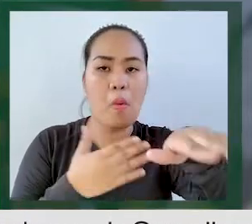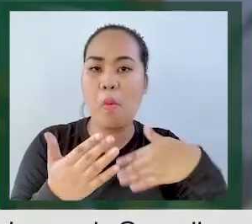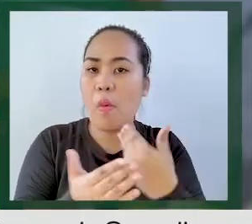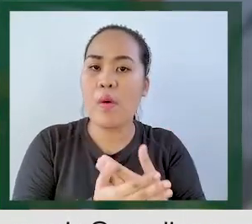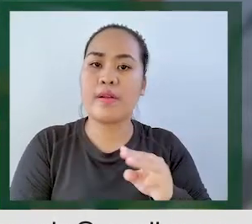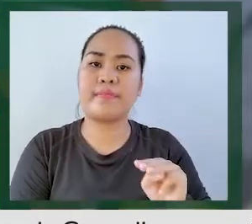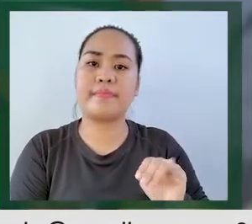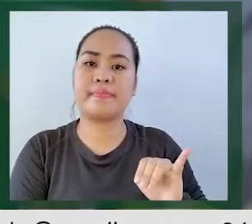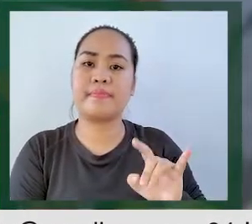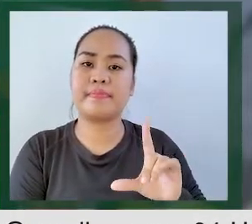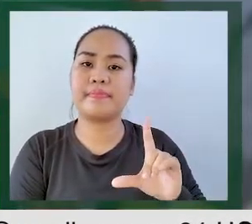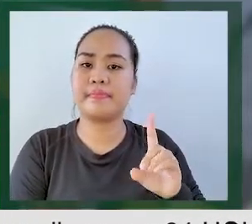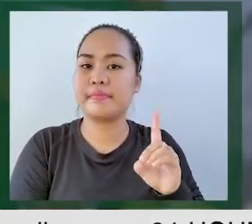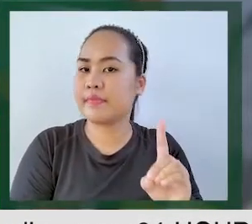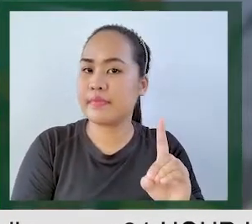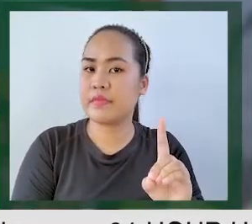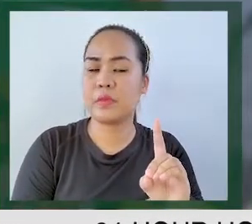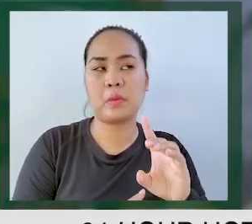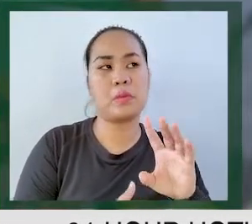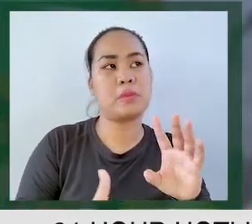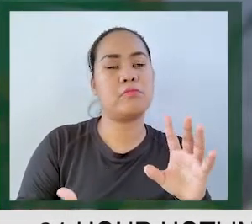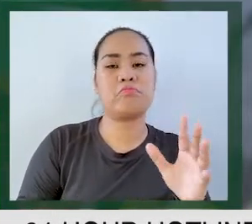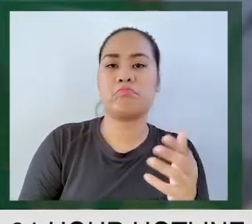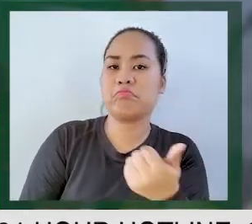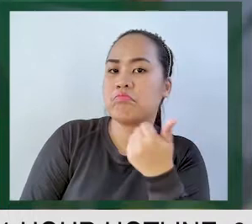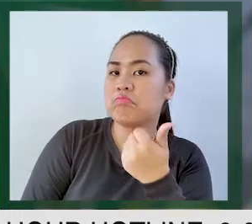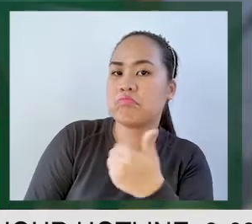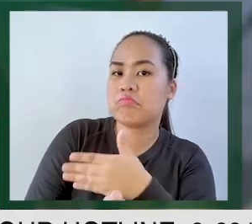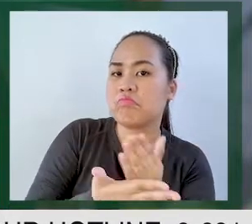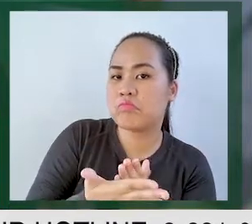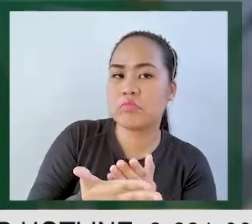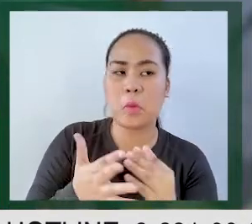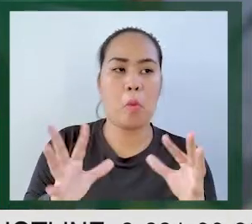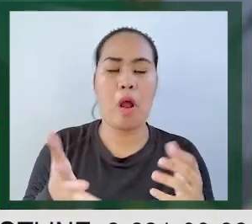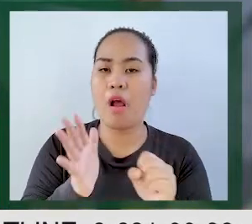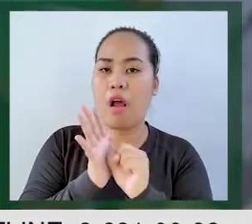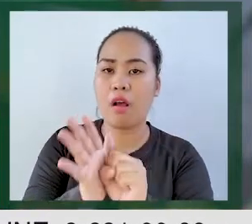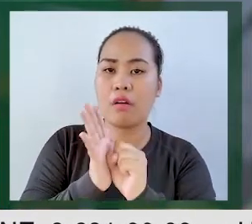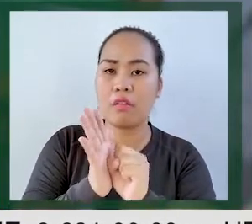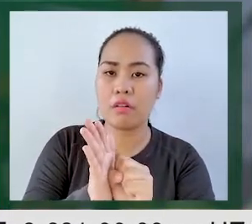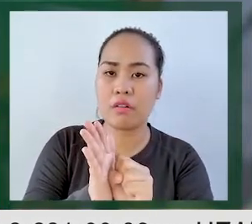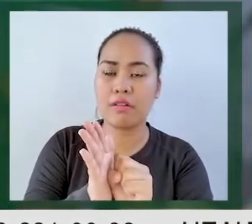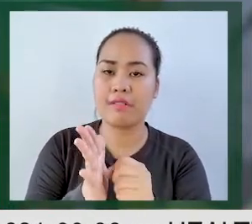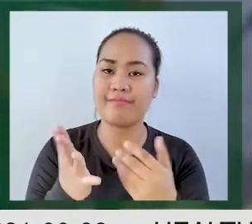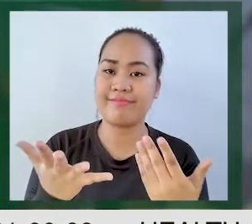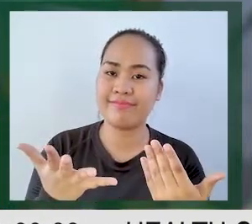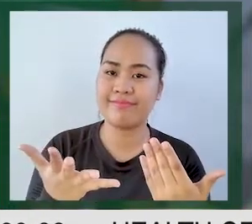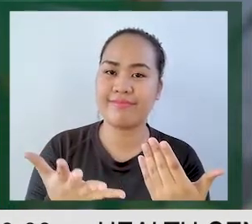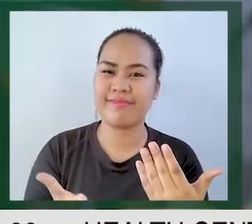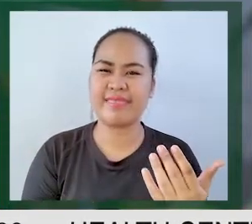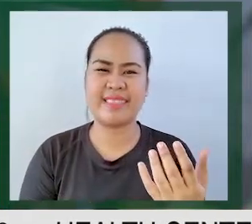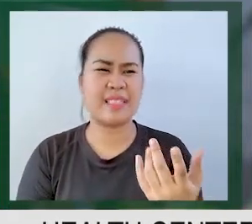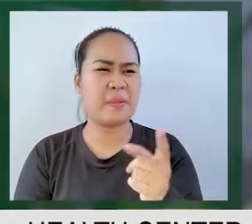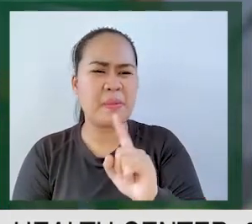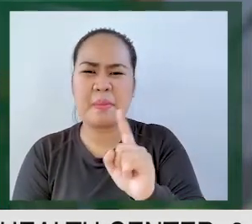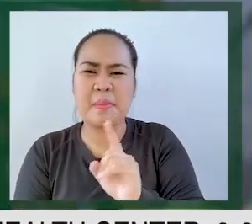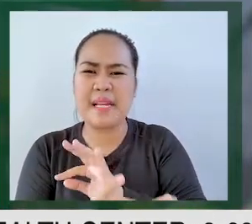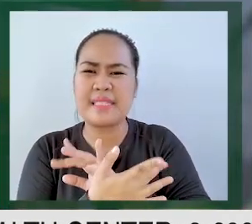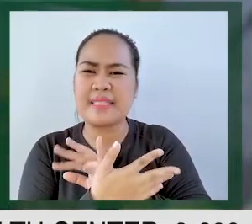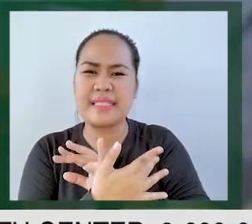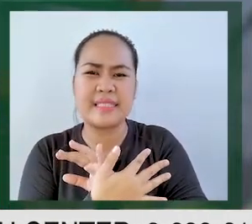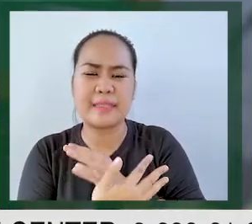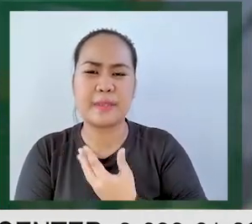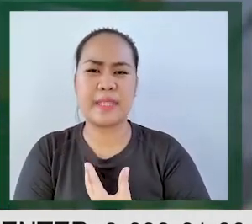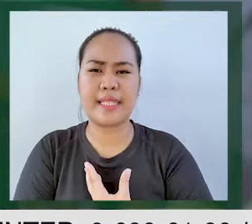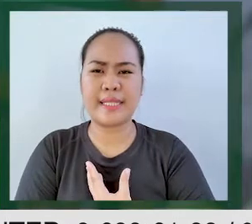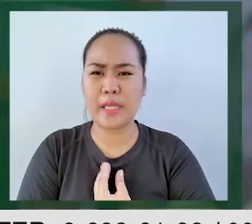if not showing any symptoms at all. So yun nga, tulad nga ng sinasabi natin, no, ito yung nakakatakot sa